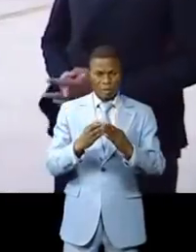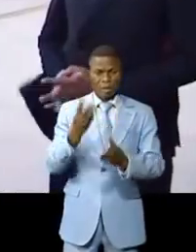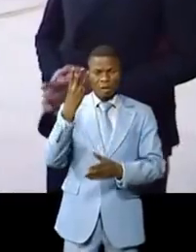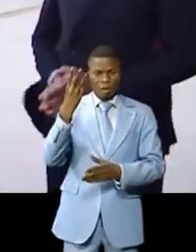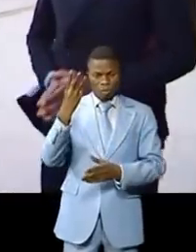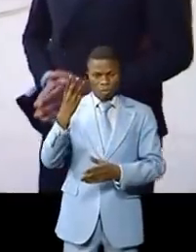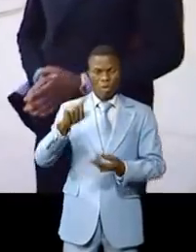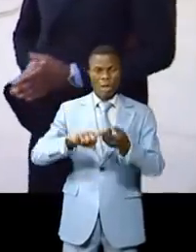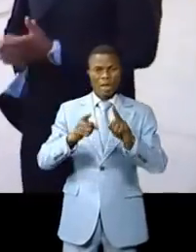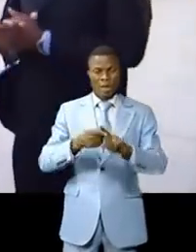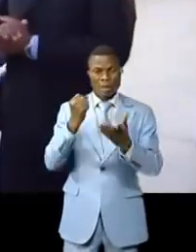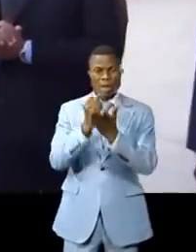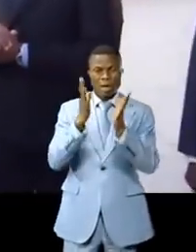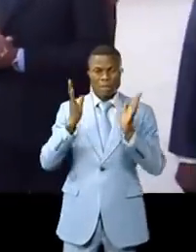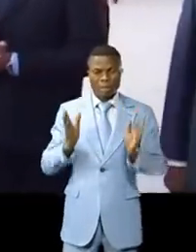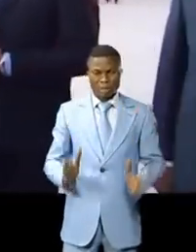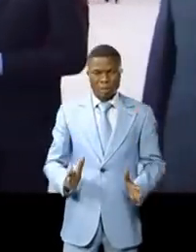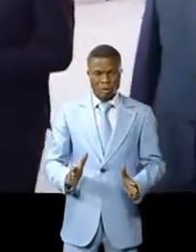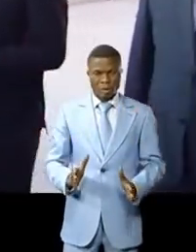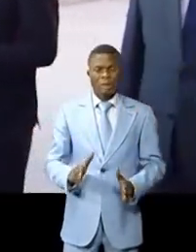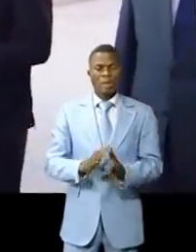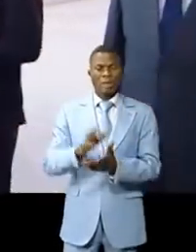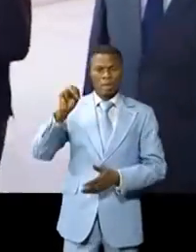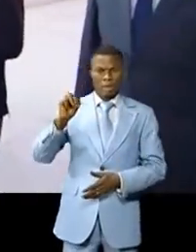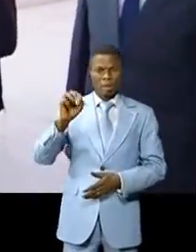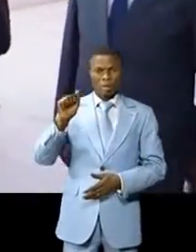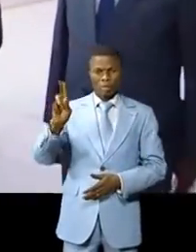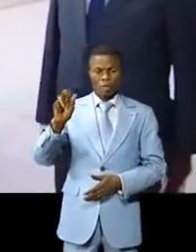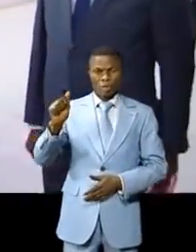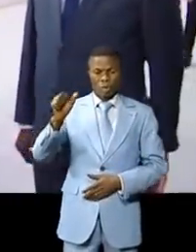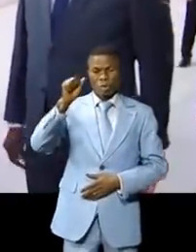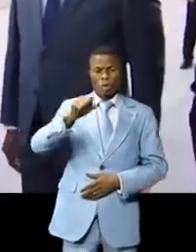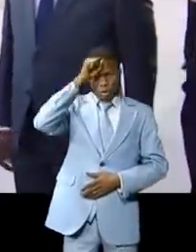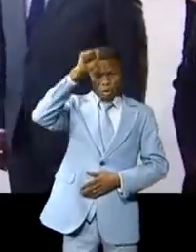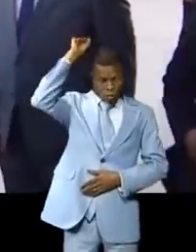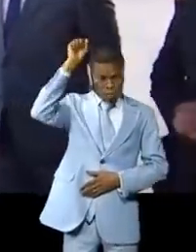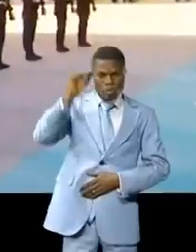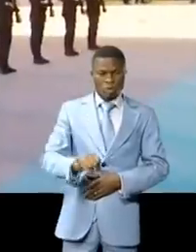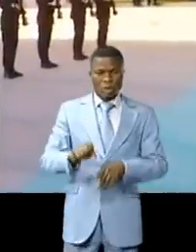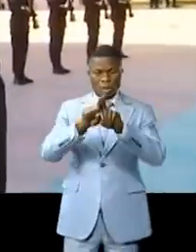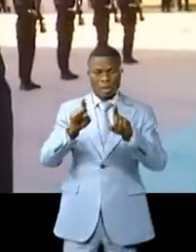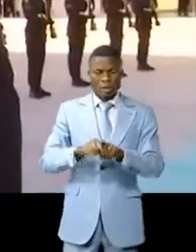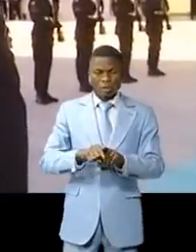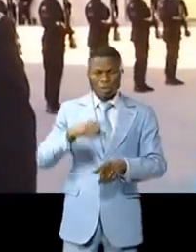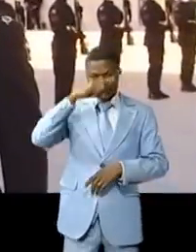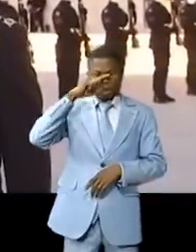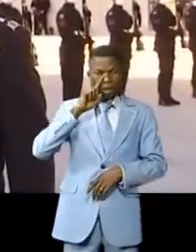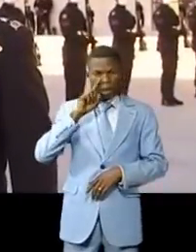3 de ses collègues, les ambassadeurs de la Mauritanie, du Soudan du Sud et du Gabon. Son